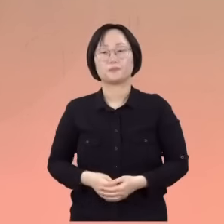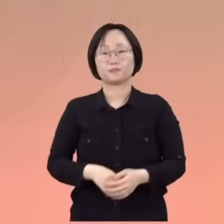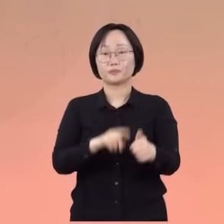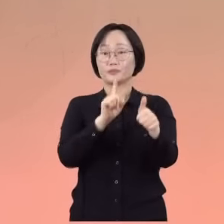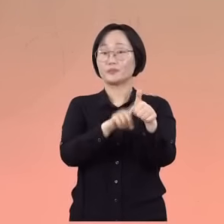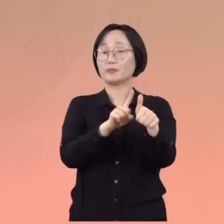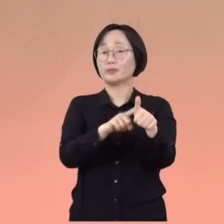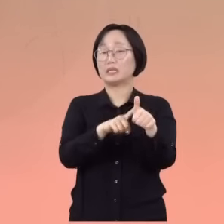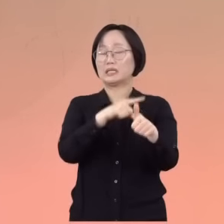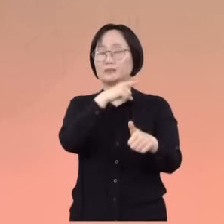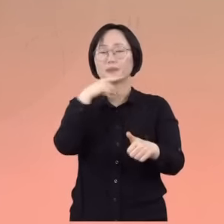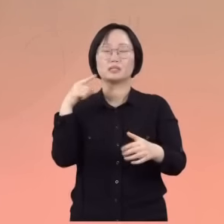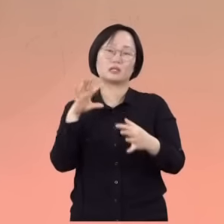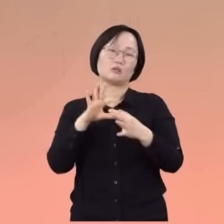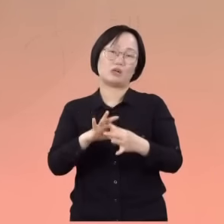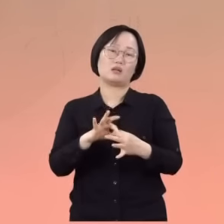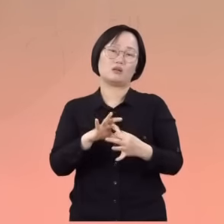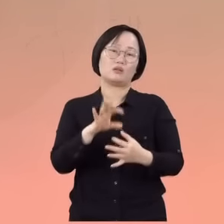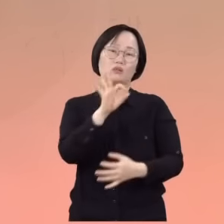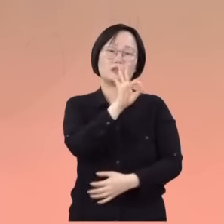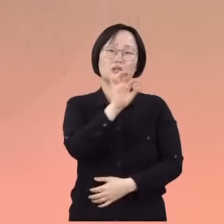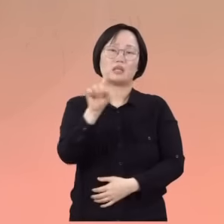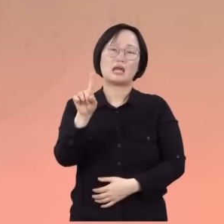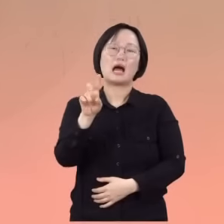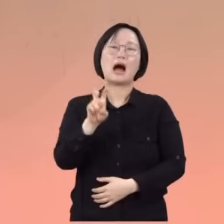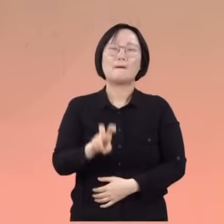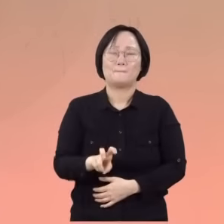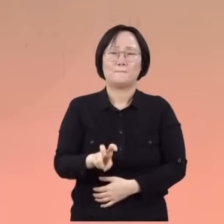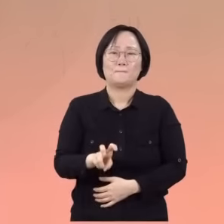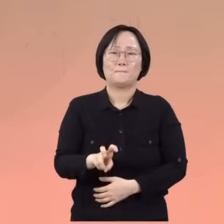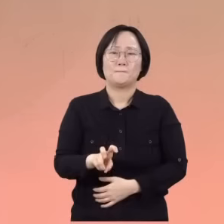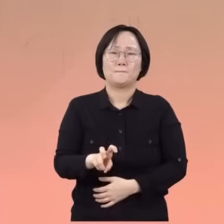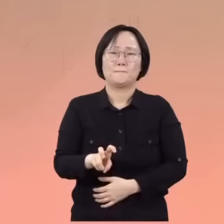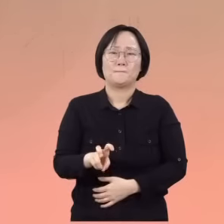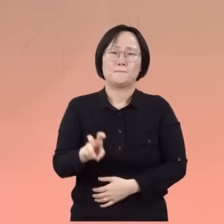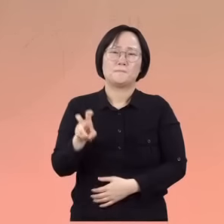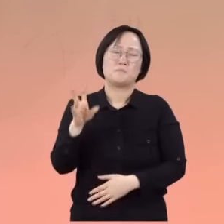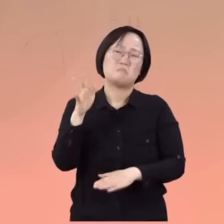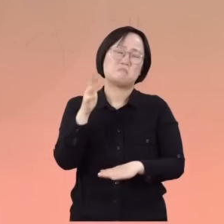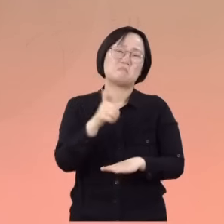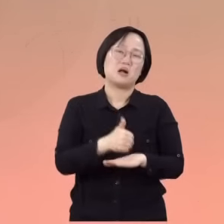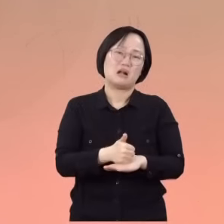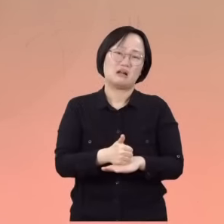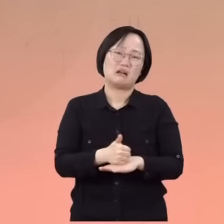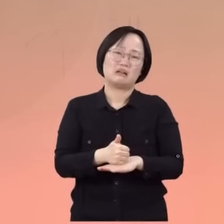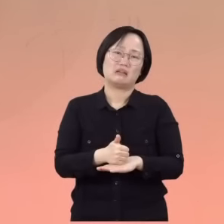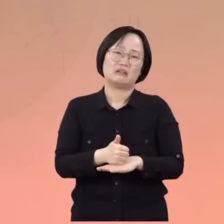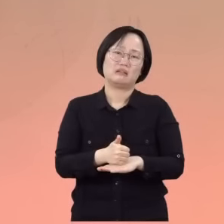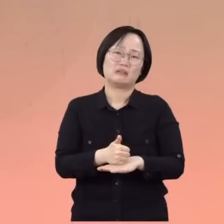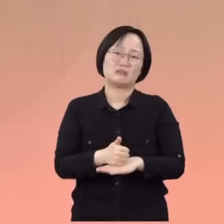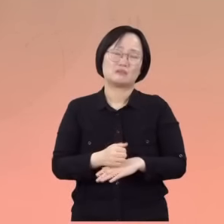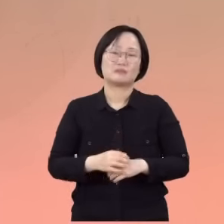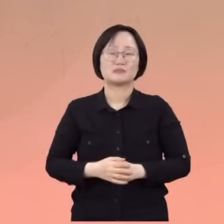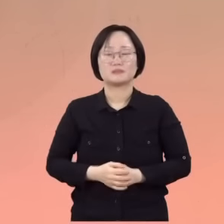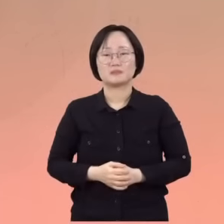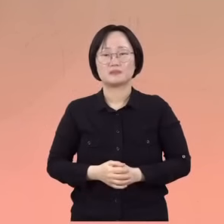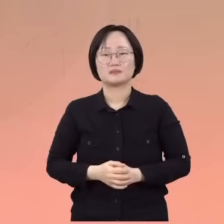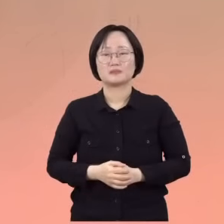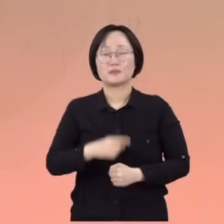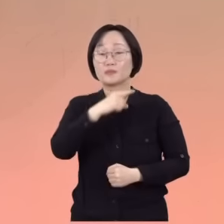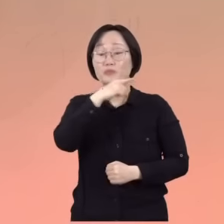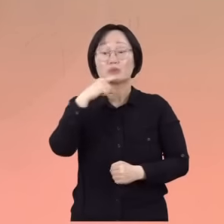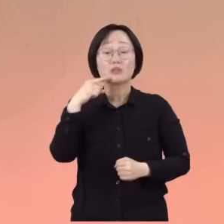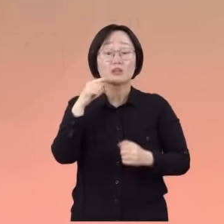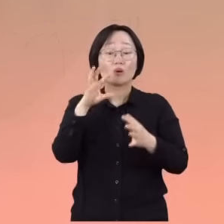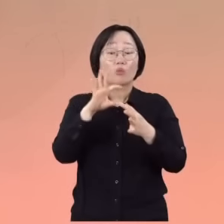혈의 감 말기 환자였다고 합니다 혈액 감 말기 혈액 감 말기